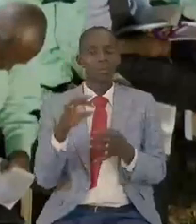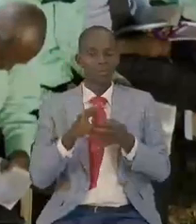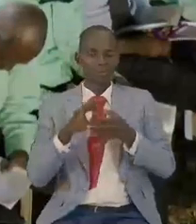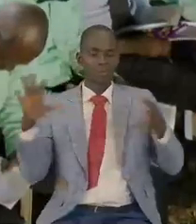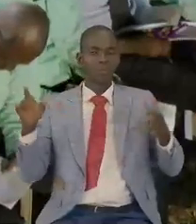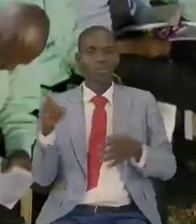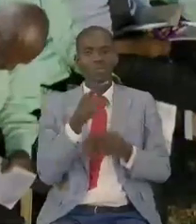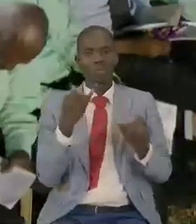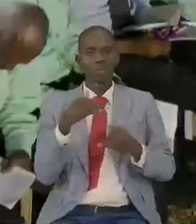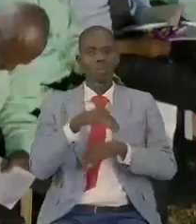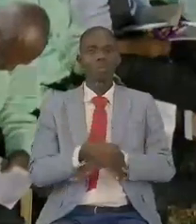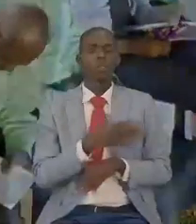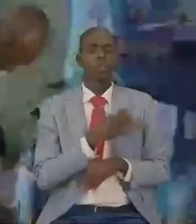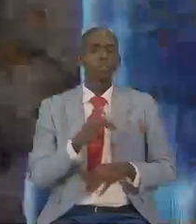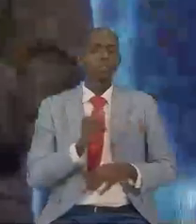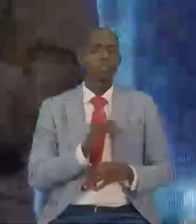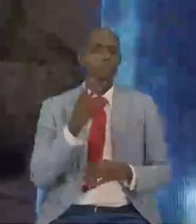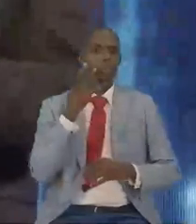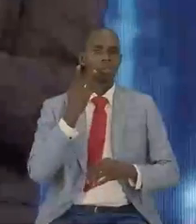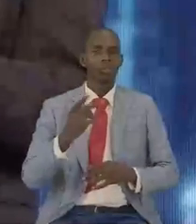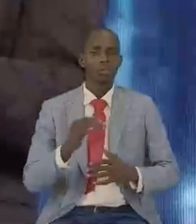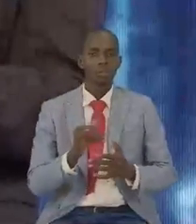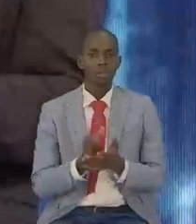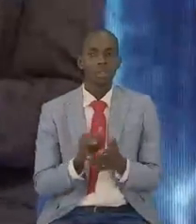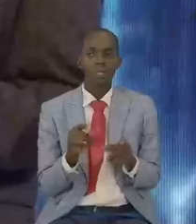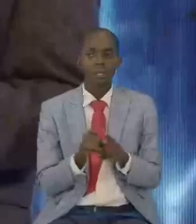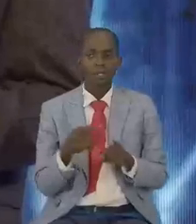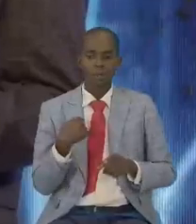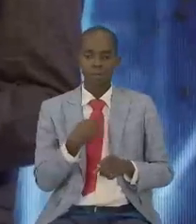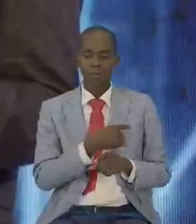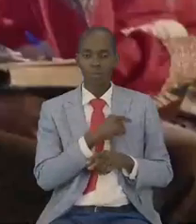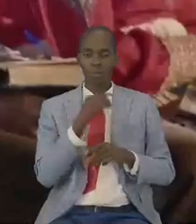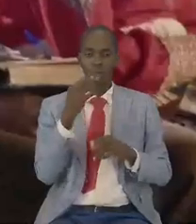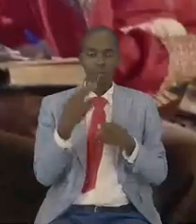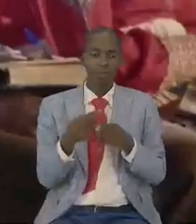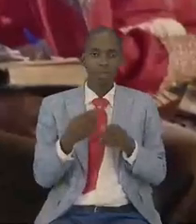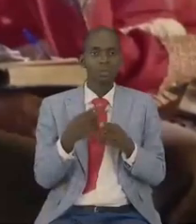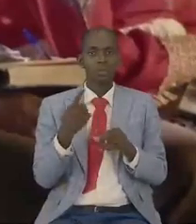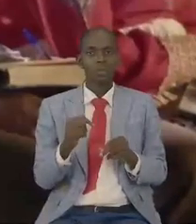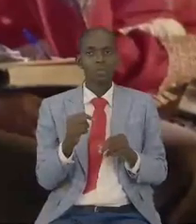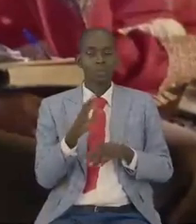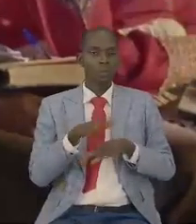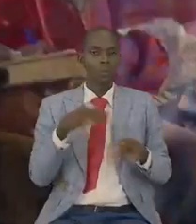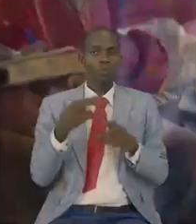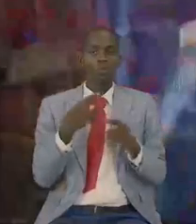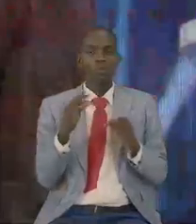soir. Et comme nous mentionnons le nom de Jésus, tu es